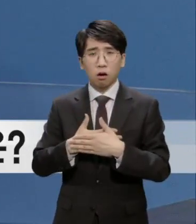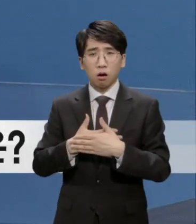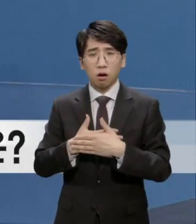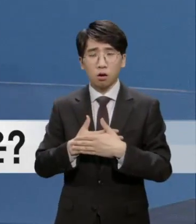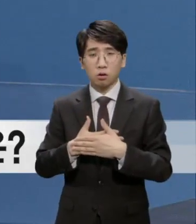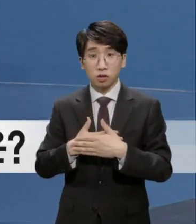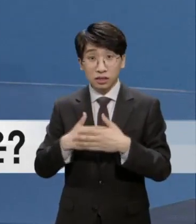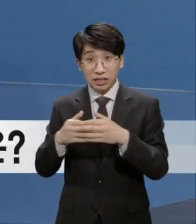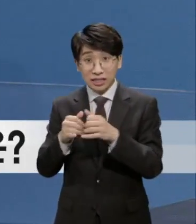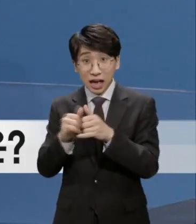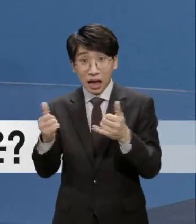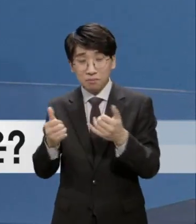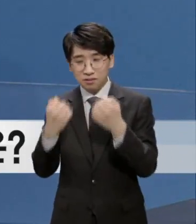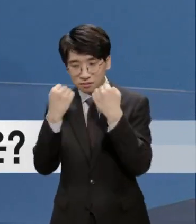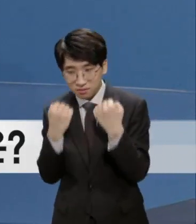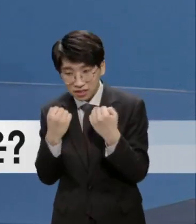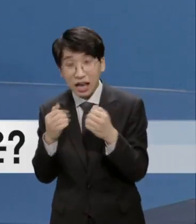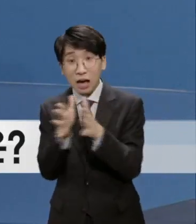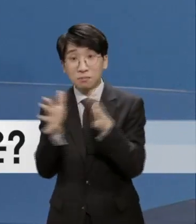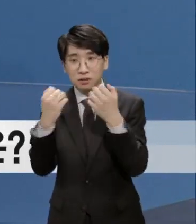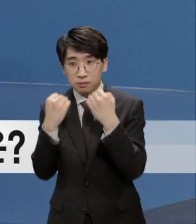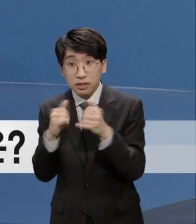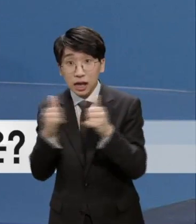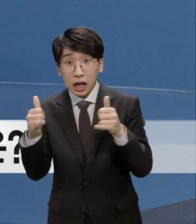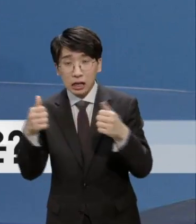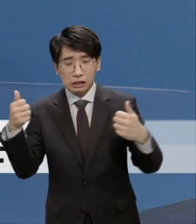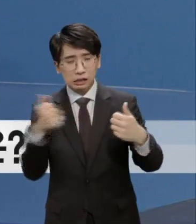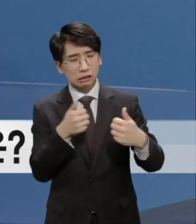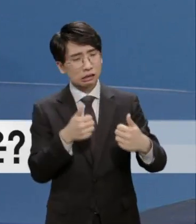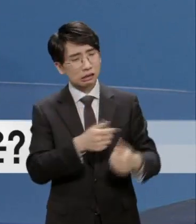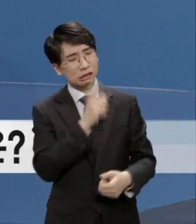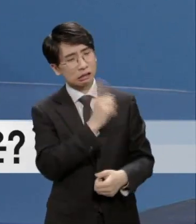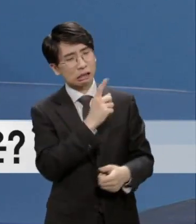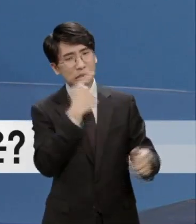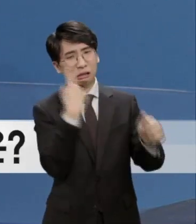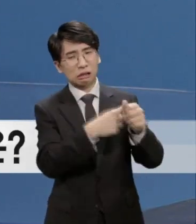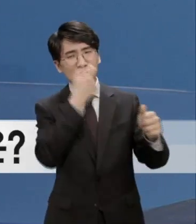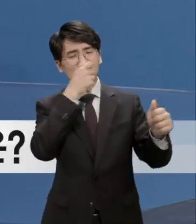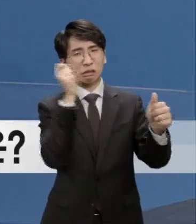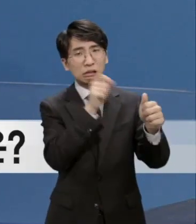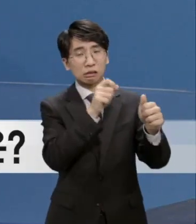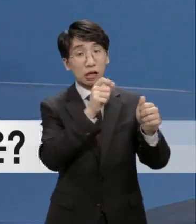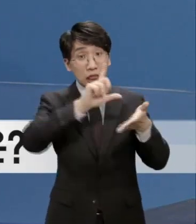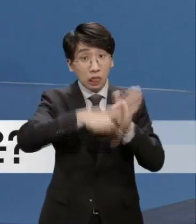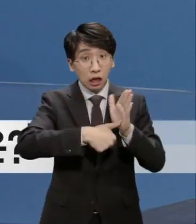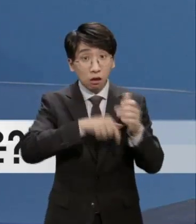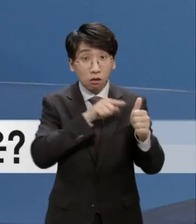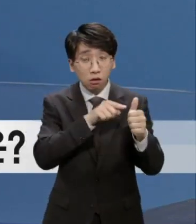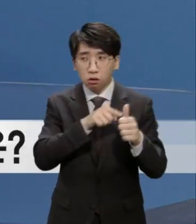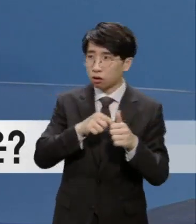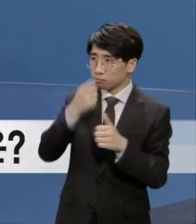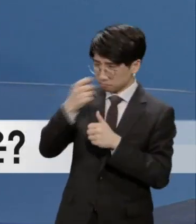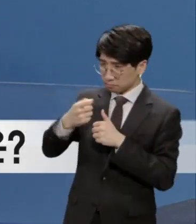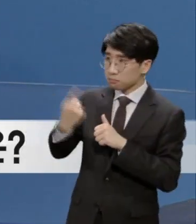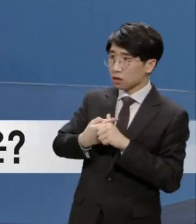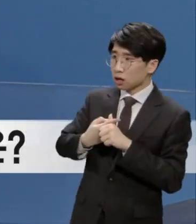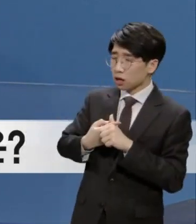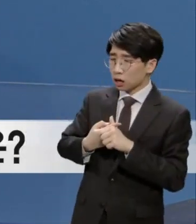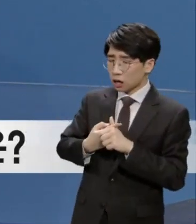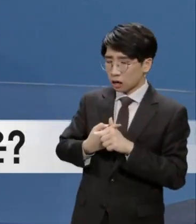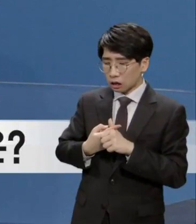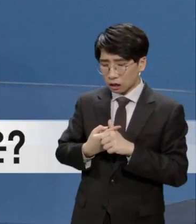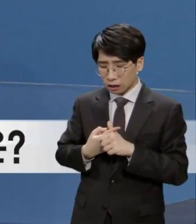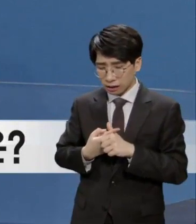부당한 지시를 하더라도 네. 거절하거나 네. 아니면 이 부분에 대해서 회사에 알리거나 이러기가 사실 힘든